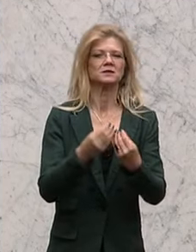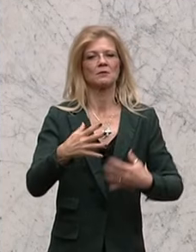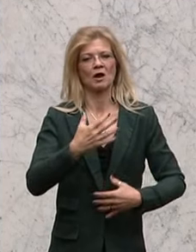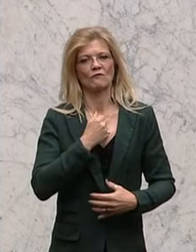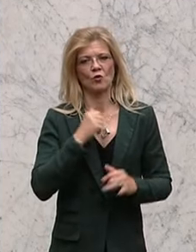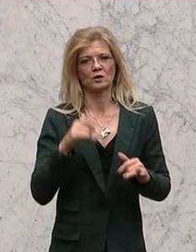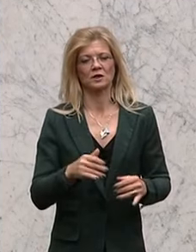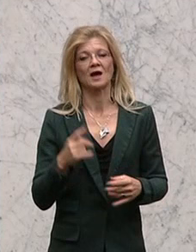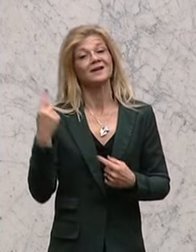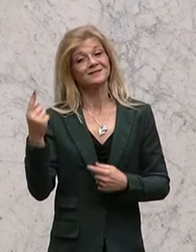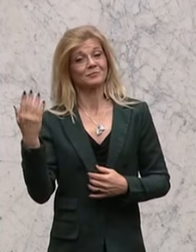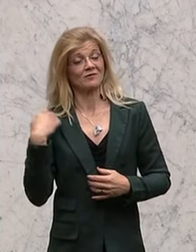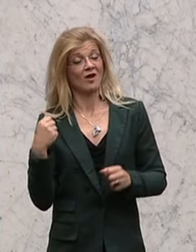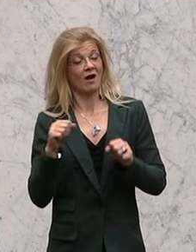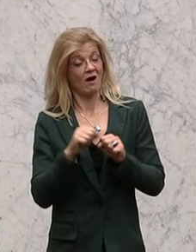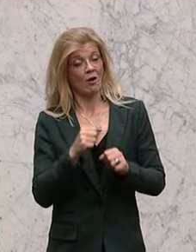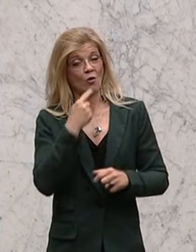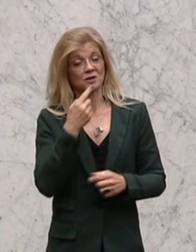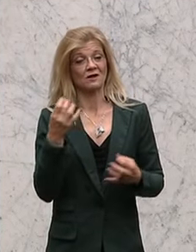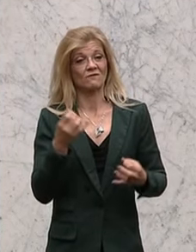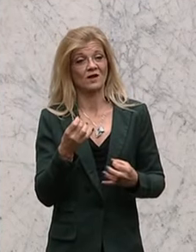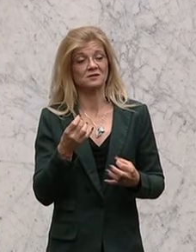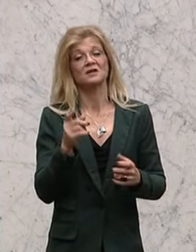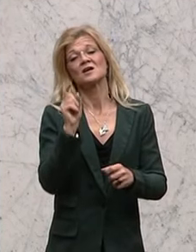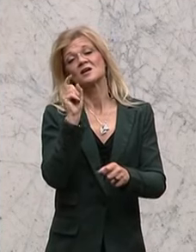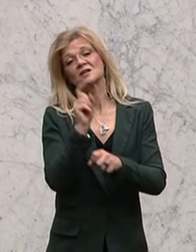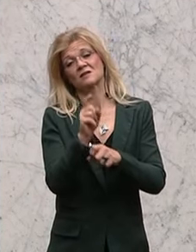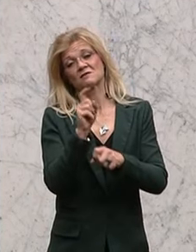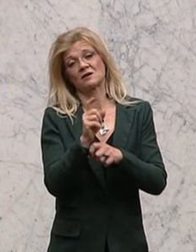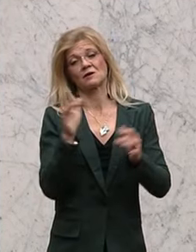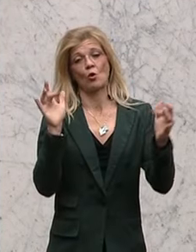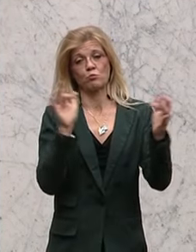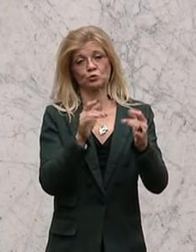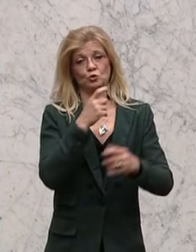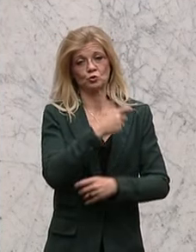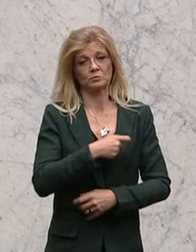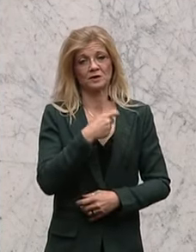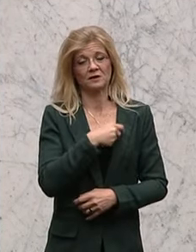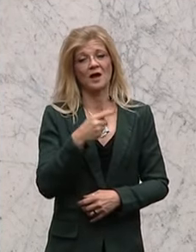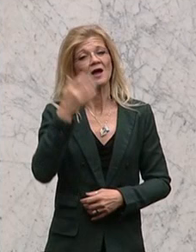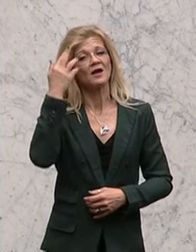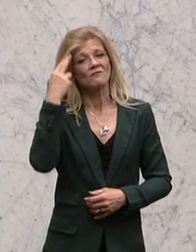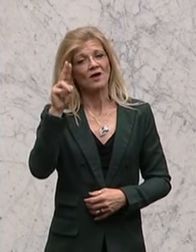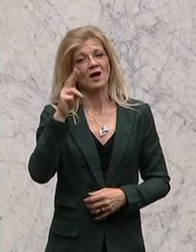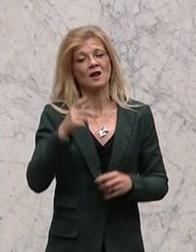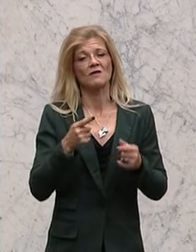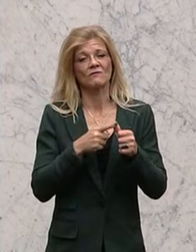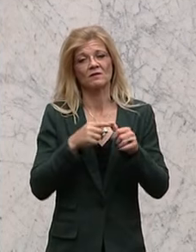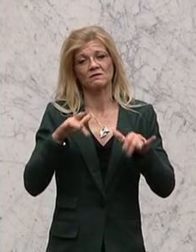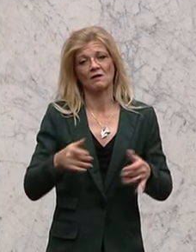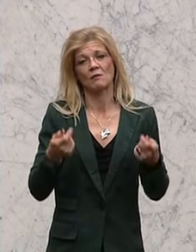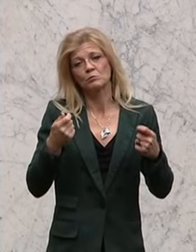gesagt, Sie kritisieren die Oppositionspartei, dass Sie bei Beschlüssen,